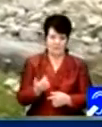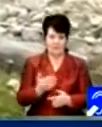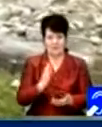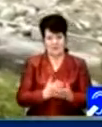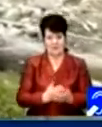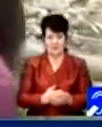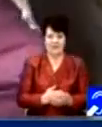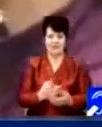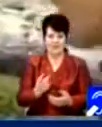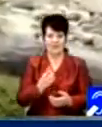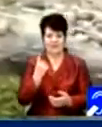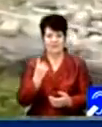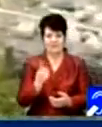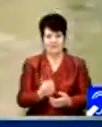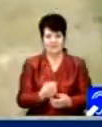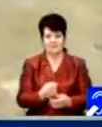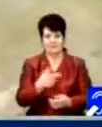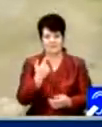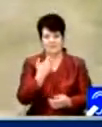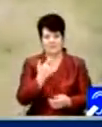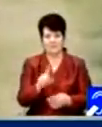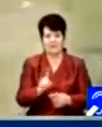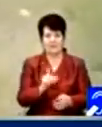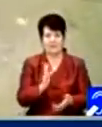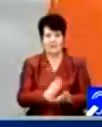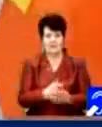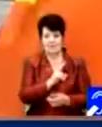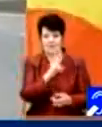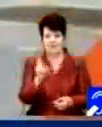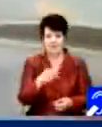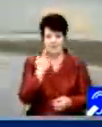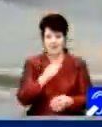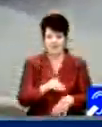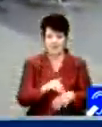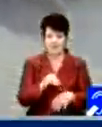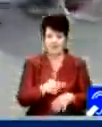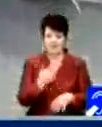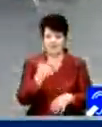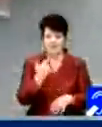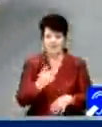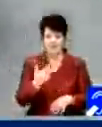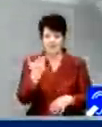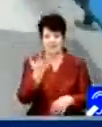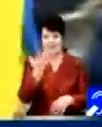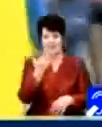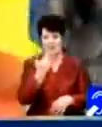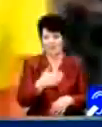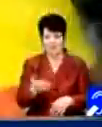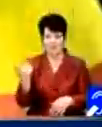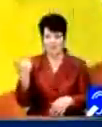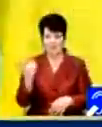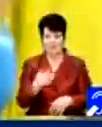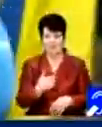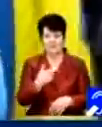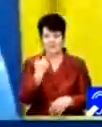una dintre cele mai vii amintiri pe care o să le am. Cineva a făcut o remarcă interesantă zicând că am tricolor în spate și mă